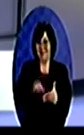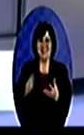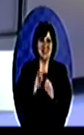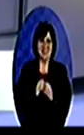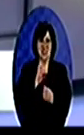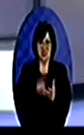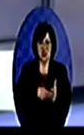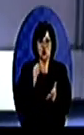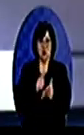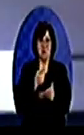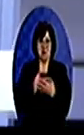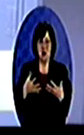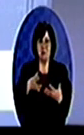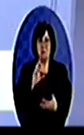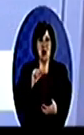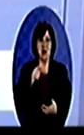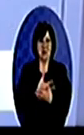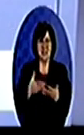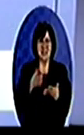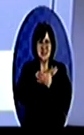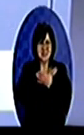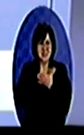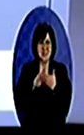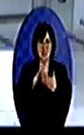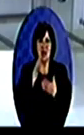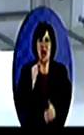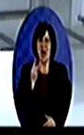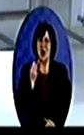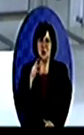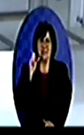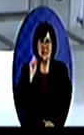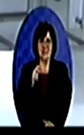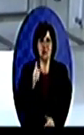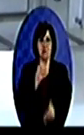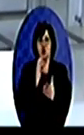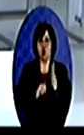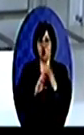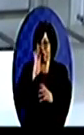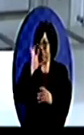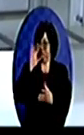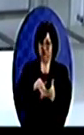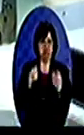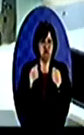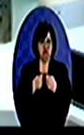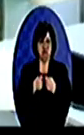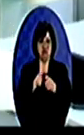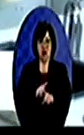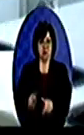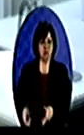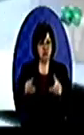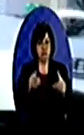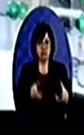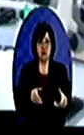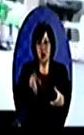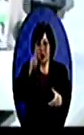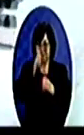шаардлагатах багаж хэрэгслийн ариутгал чухал үүрэгтэй. Одоо олон улсын стандарт нийцсэн ариутгалын дасгалтаа уснаар өвчтөн эмч мэрэгчлүүдийн аюулгүй байдал 100%